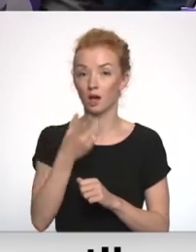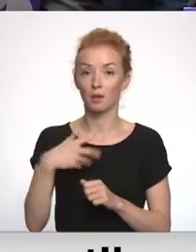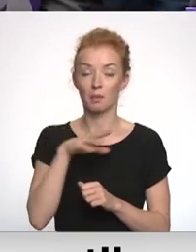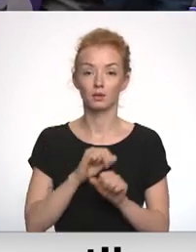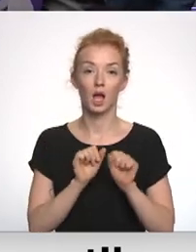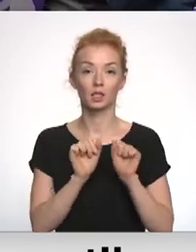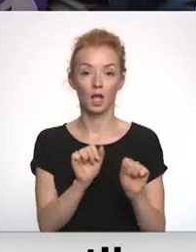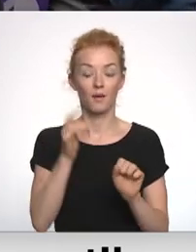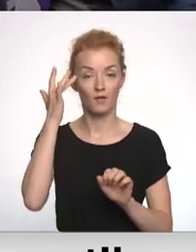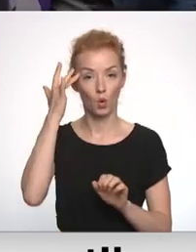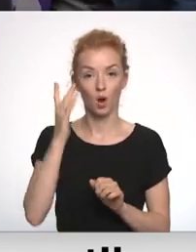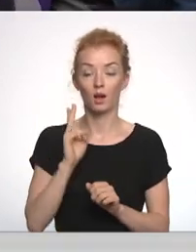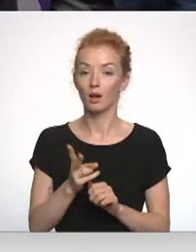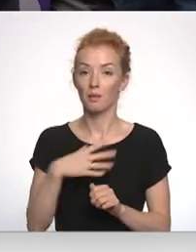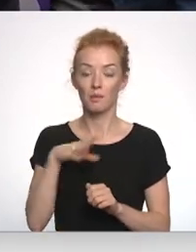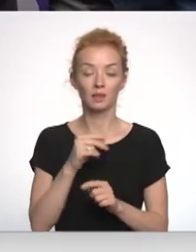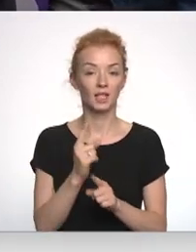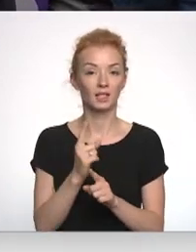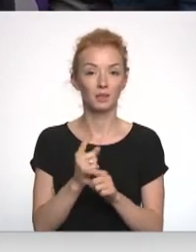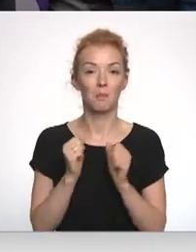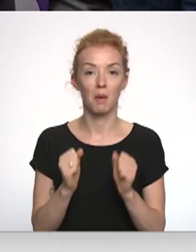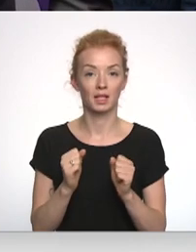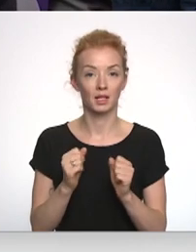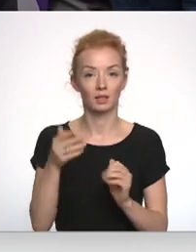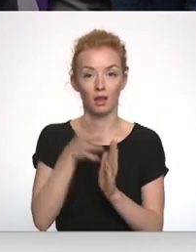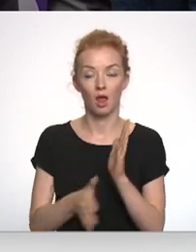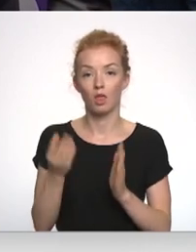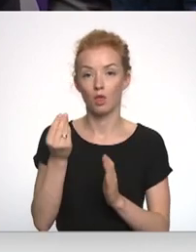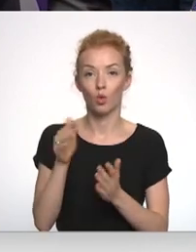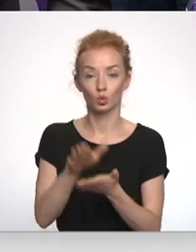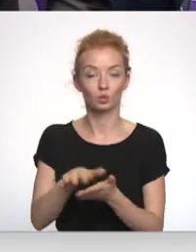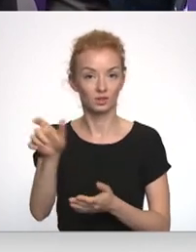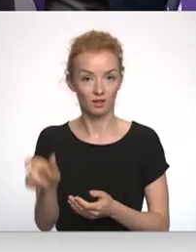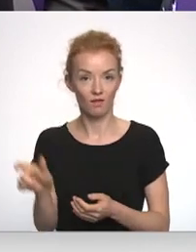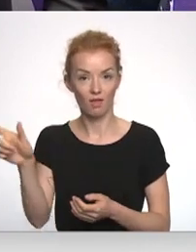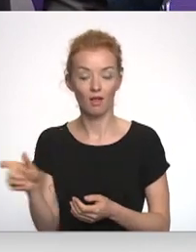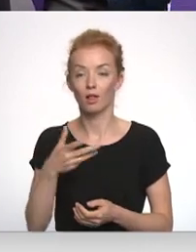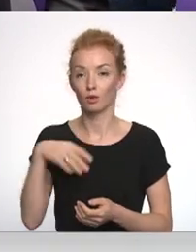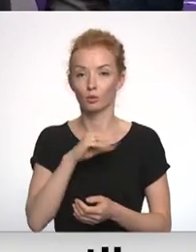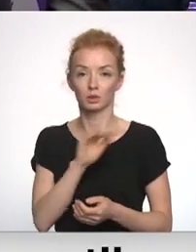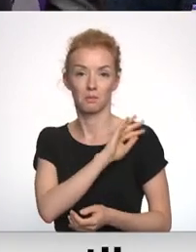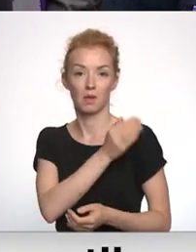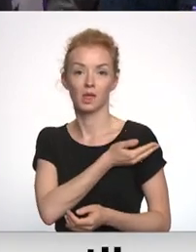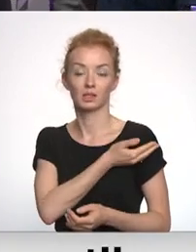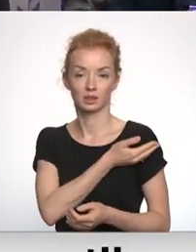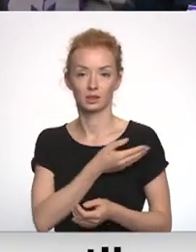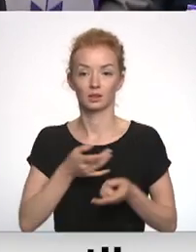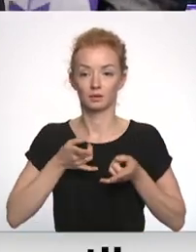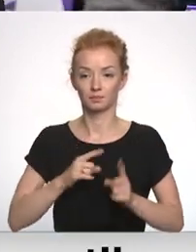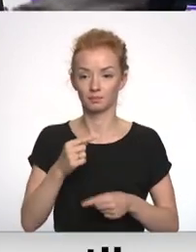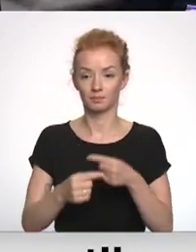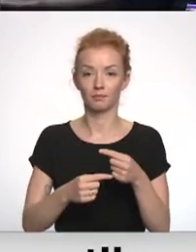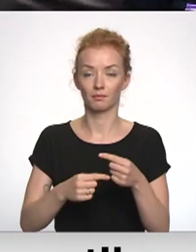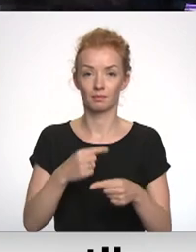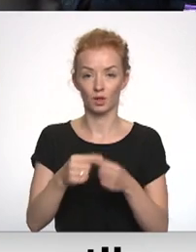principu, ka mēs nedrīkstam baidīties tērēt naudu uz cilvēkiem. Mums ir ļoti spēcīga demogrāfijas